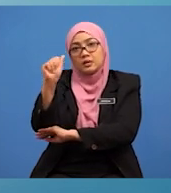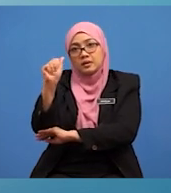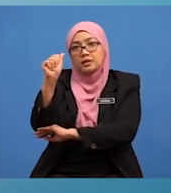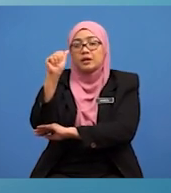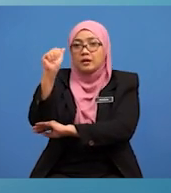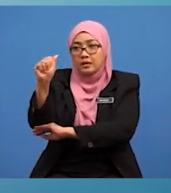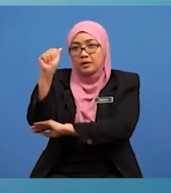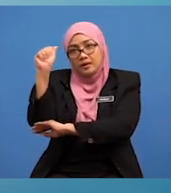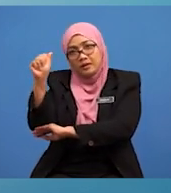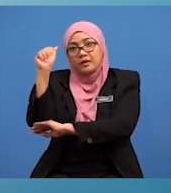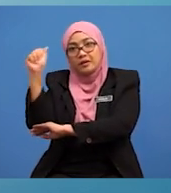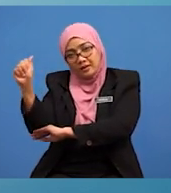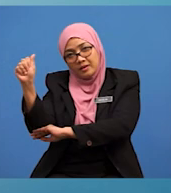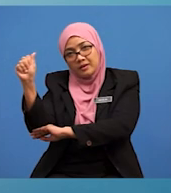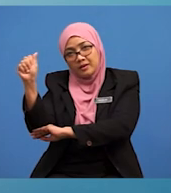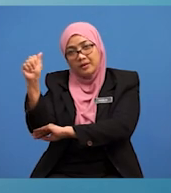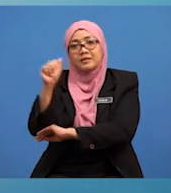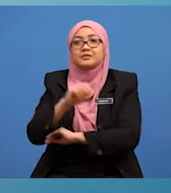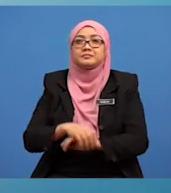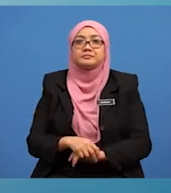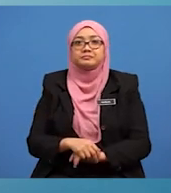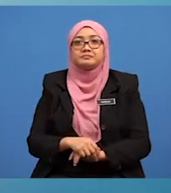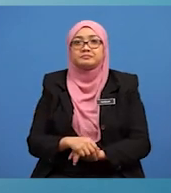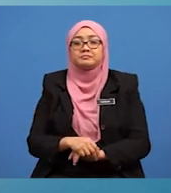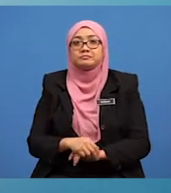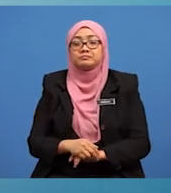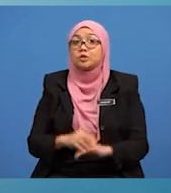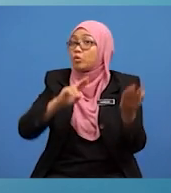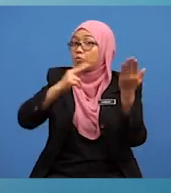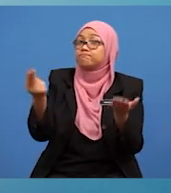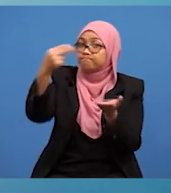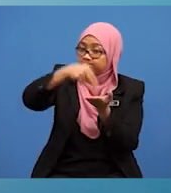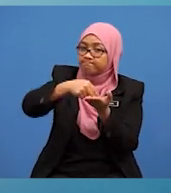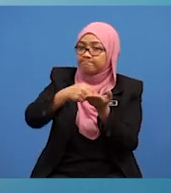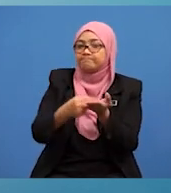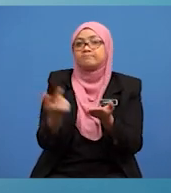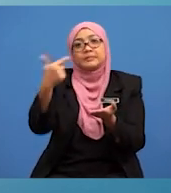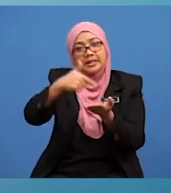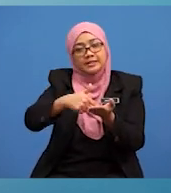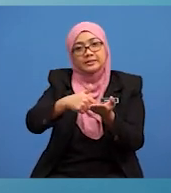H I B C N O F N A N G A L S I P S C L A R K C A. Boleh kita ulang lagi sekali? Dengan lebih laju.